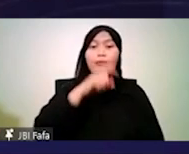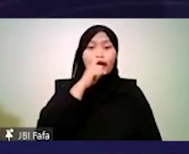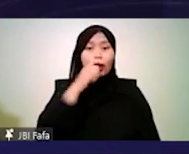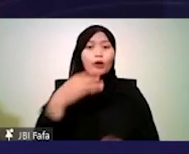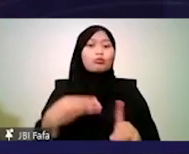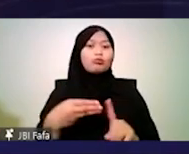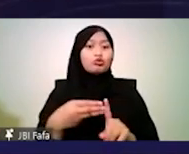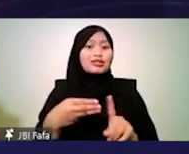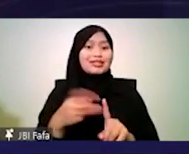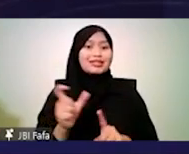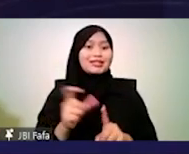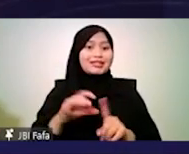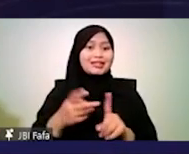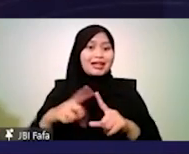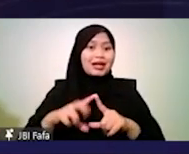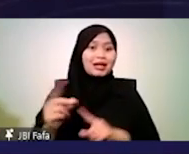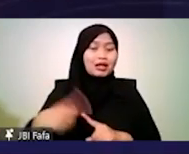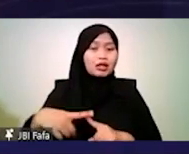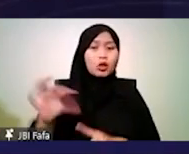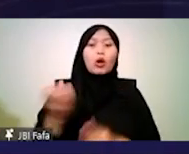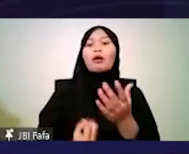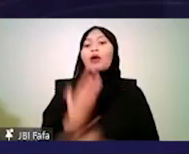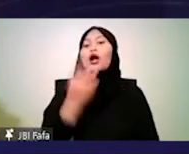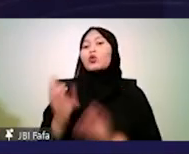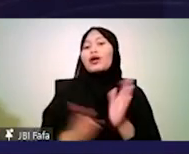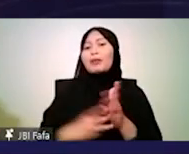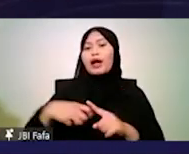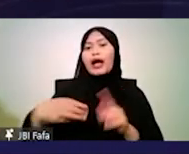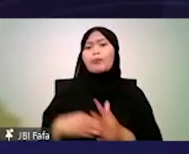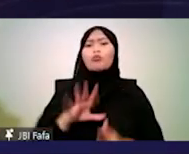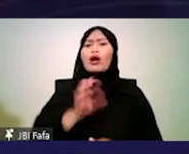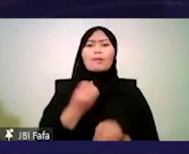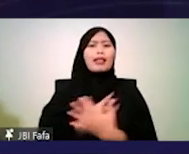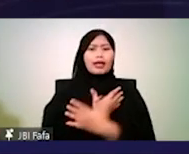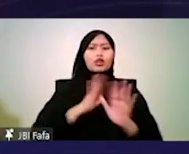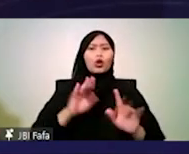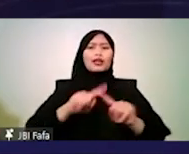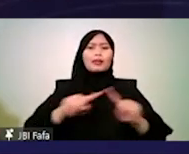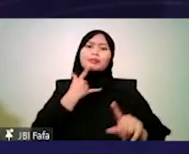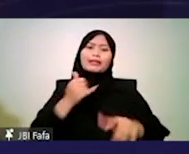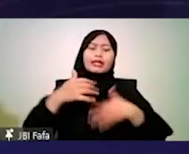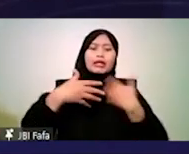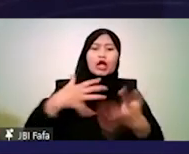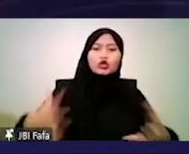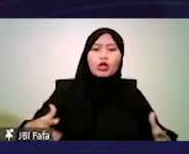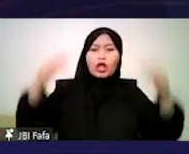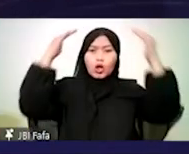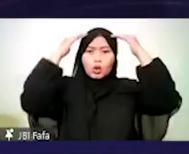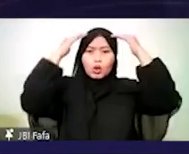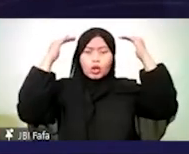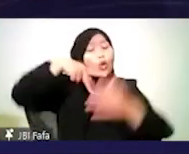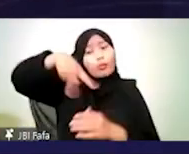itu mengembangkan UMKM UMKM tidak hanya batik tapi juga kerajinan juga kopi juga apalagi